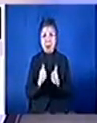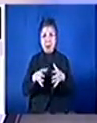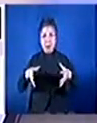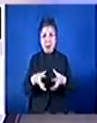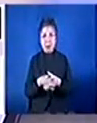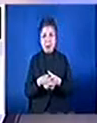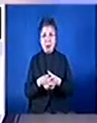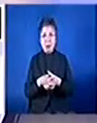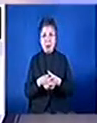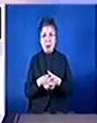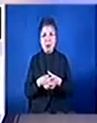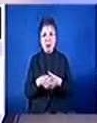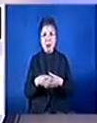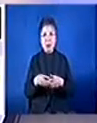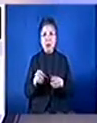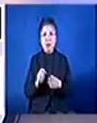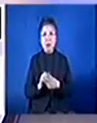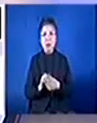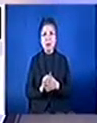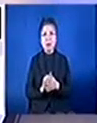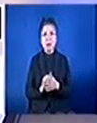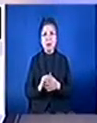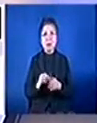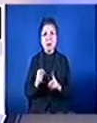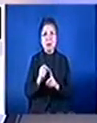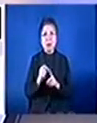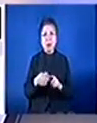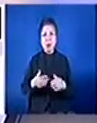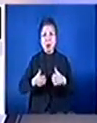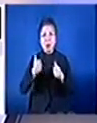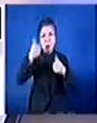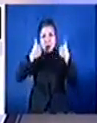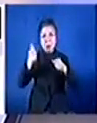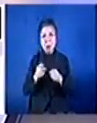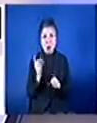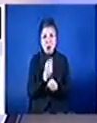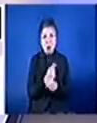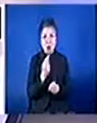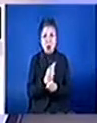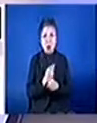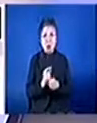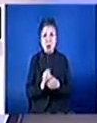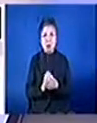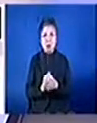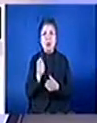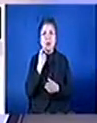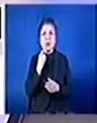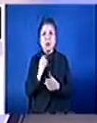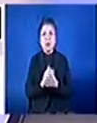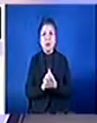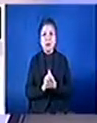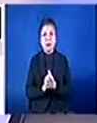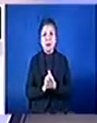berkualitas. Meningkatkan kualitas pendidikan adalah kualitas guru, kesejahteraan guru, terutama guru